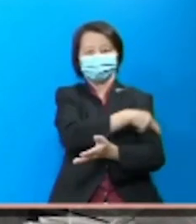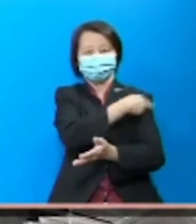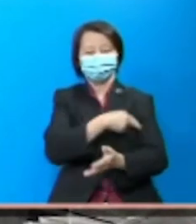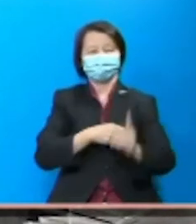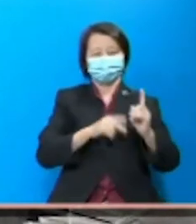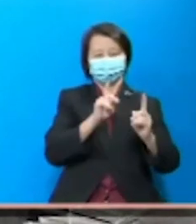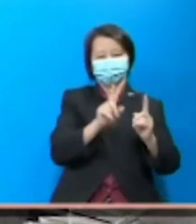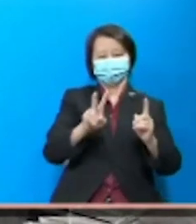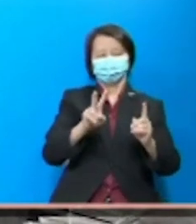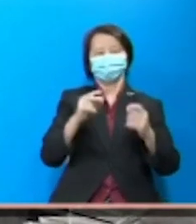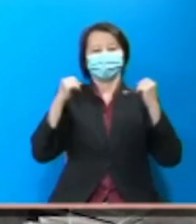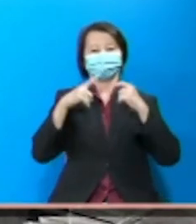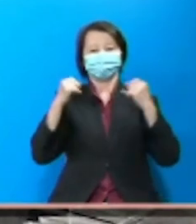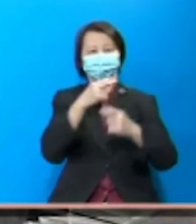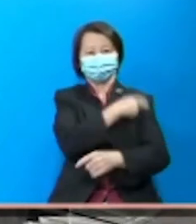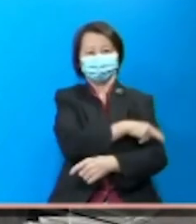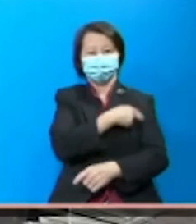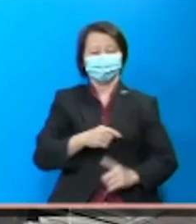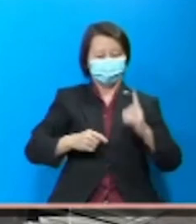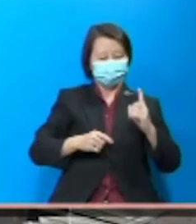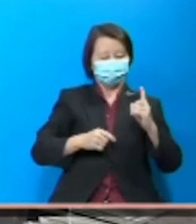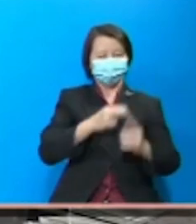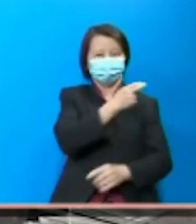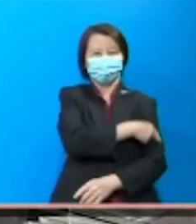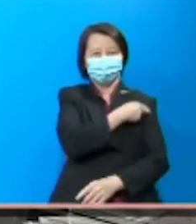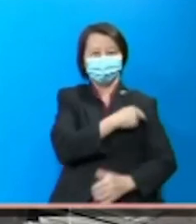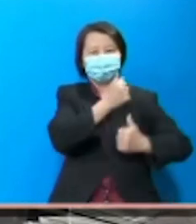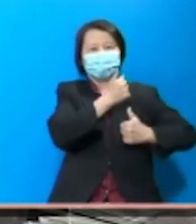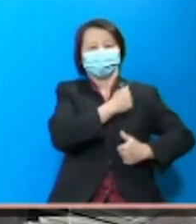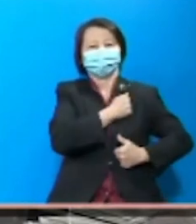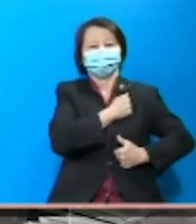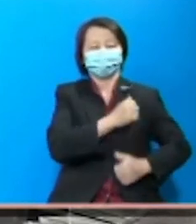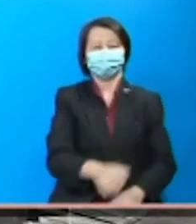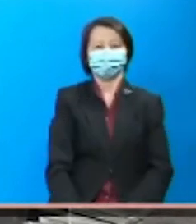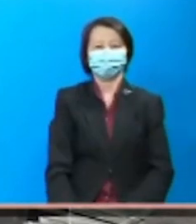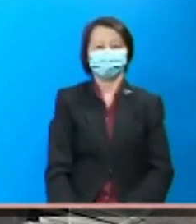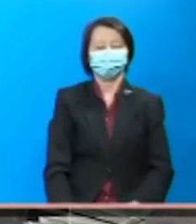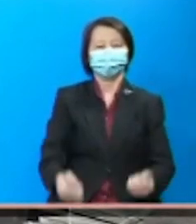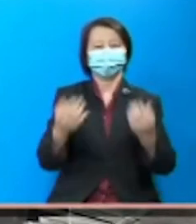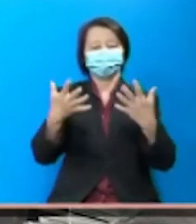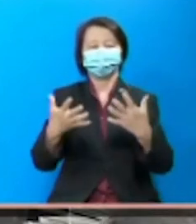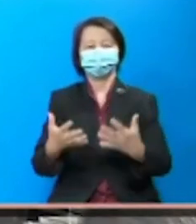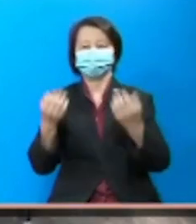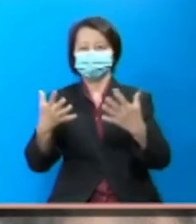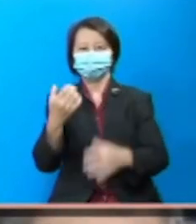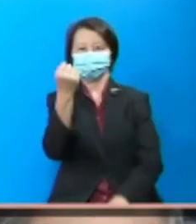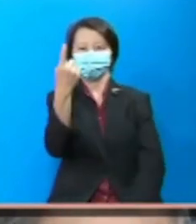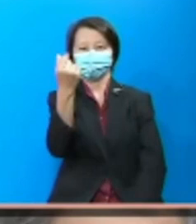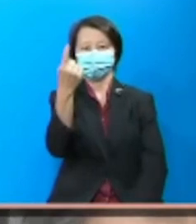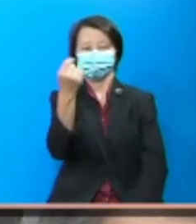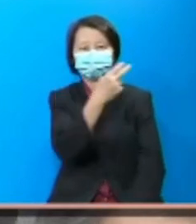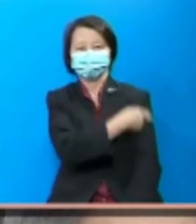112 swasta dan sebuah atau sekitar anggota tentu dan sebanyak fast with sebanyak sebelas